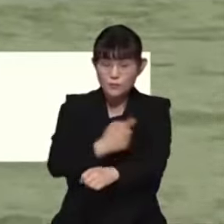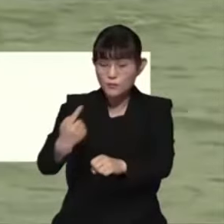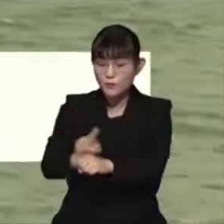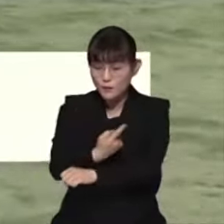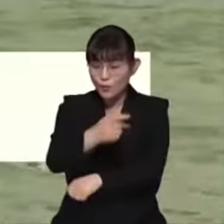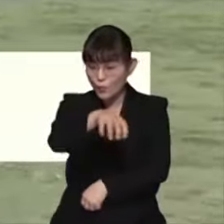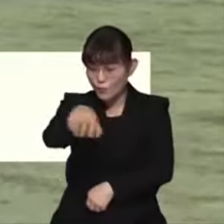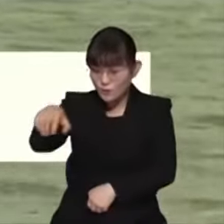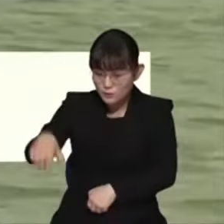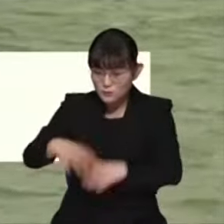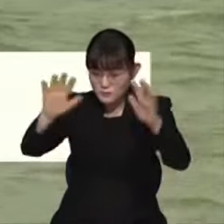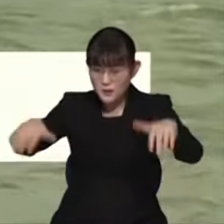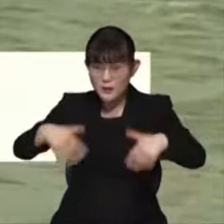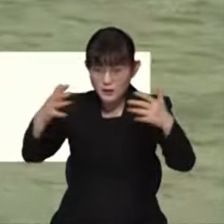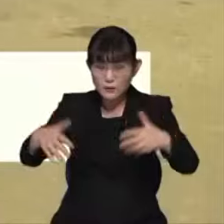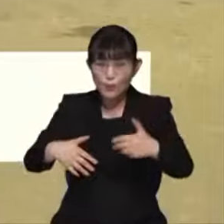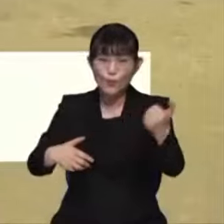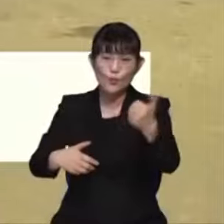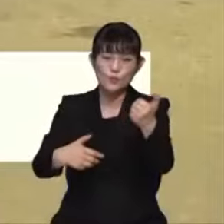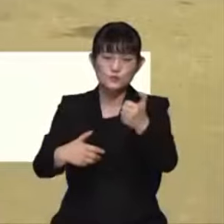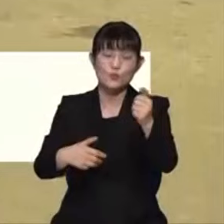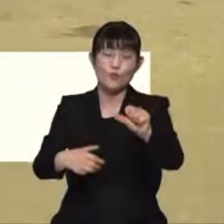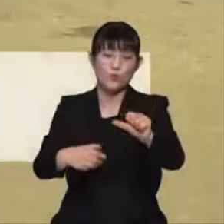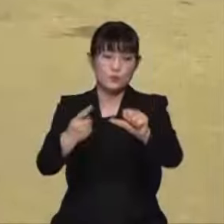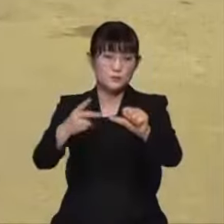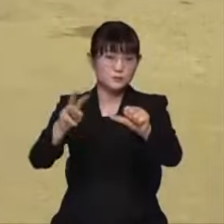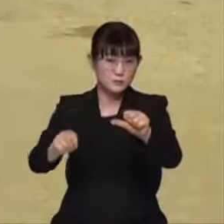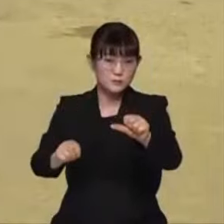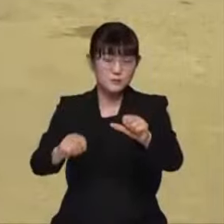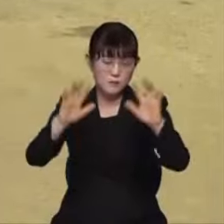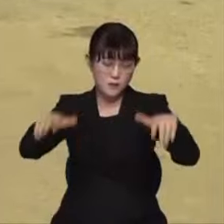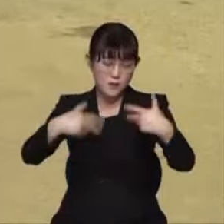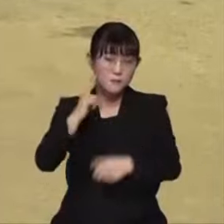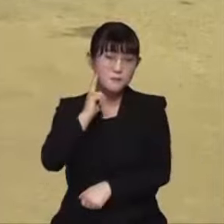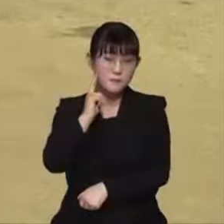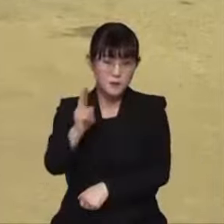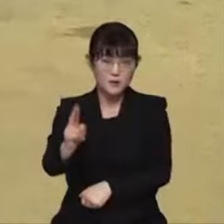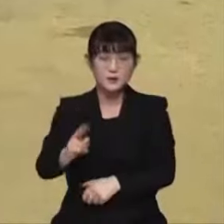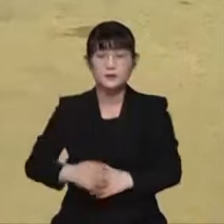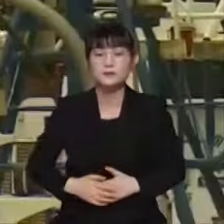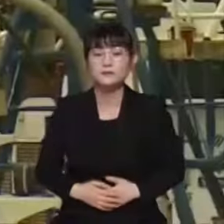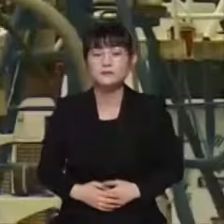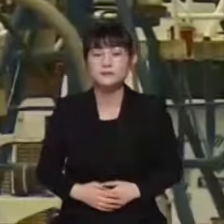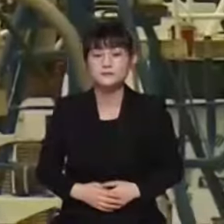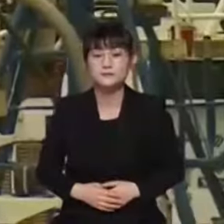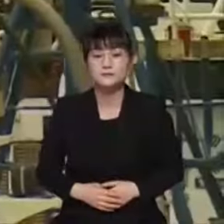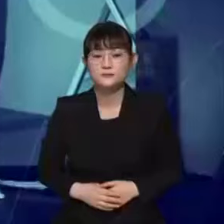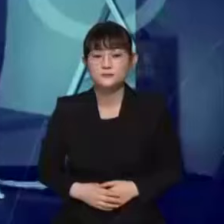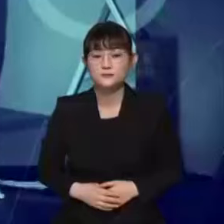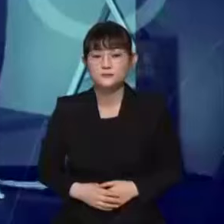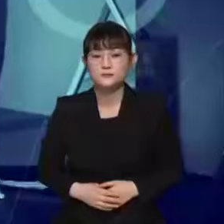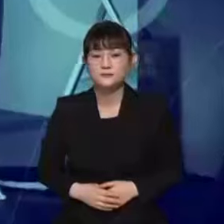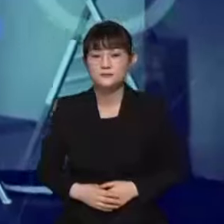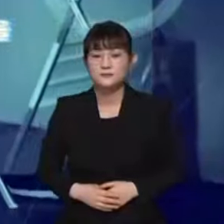밖의 지역에도 바람이 순간풍속 55km 내외로 강하게 부는 곳이 있겠습니다.